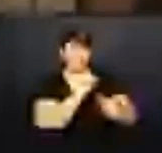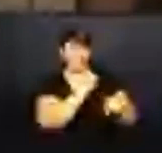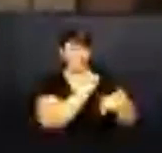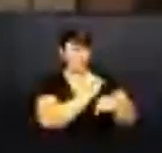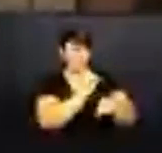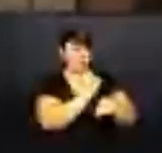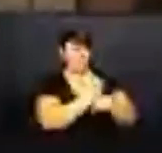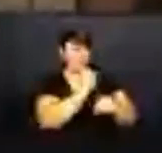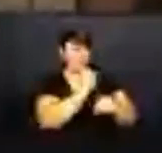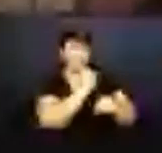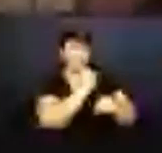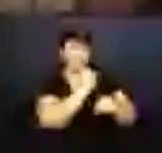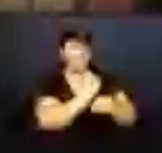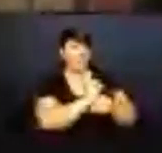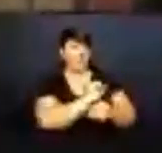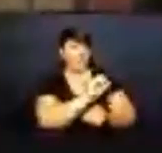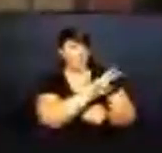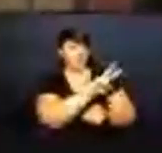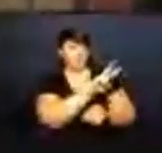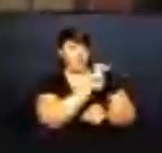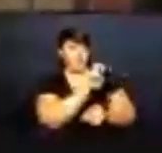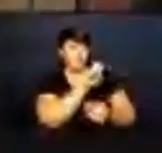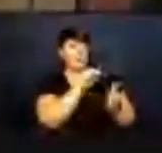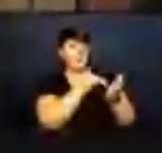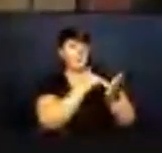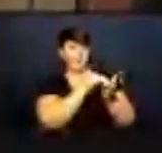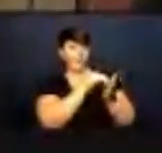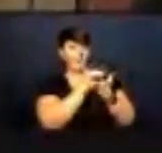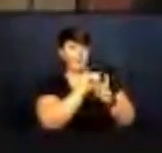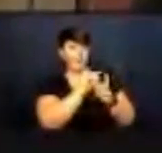kujenga shule ya upili upya.